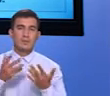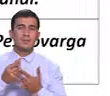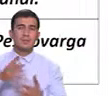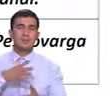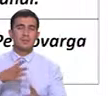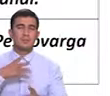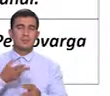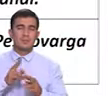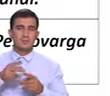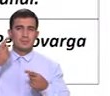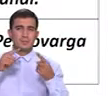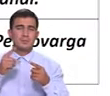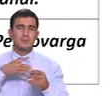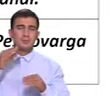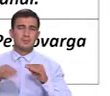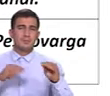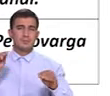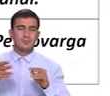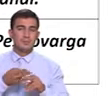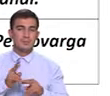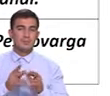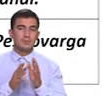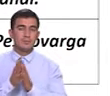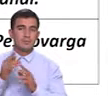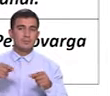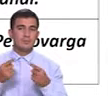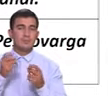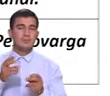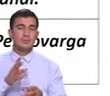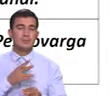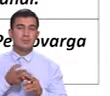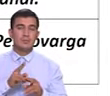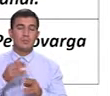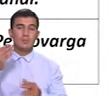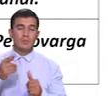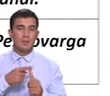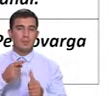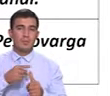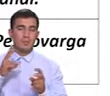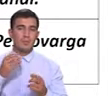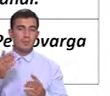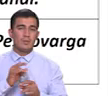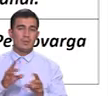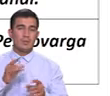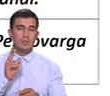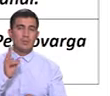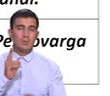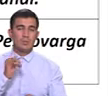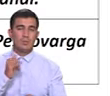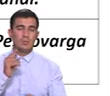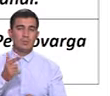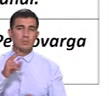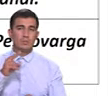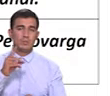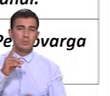yozing. Va jadvalda Kushon podshohlarining ismlari keltirilgan edi. Kudzula Kadvis,